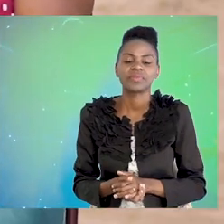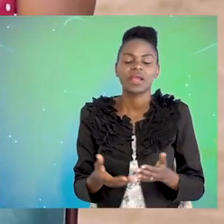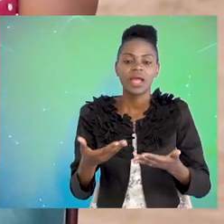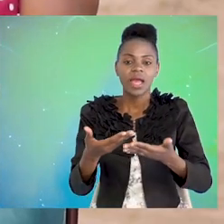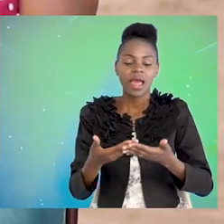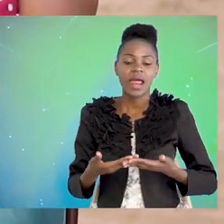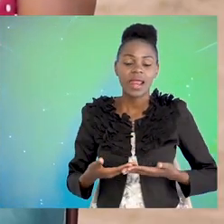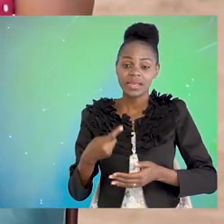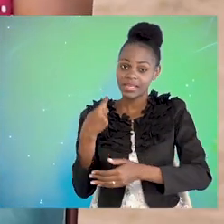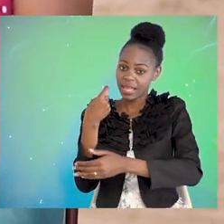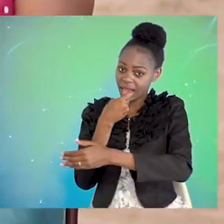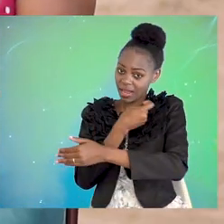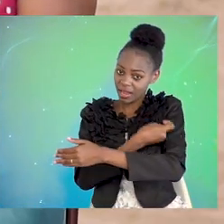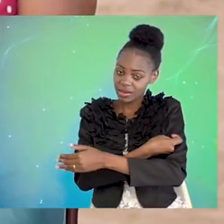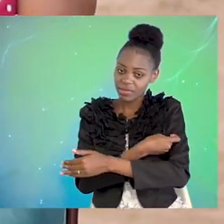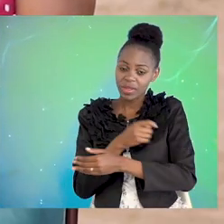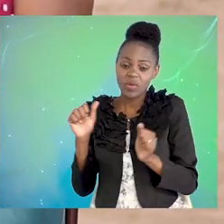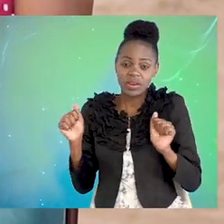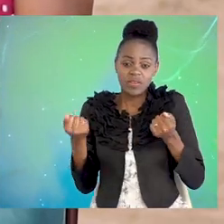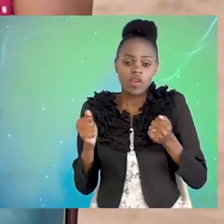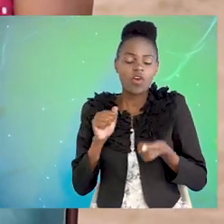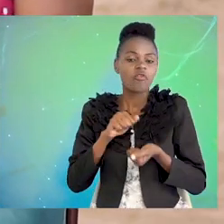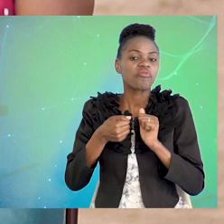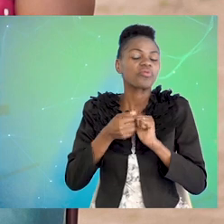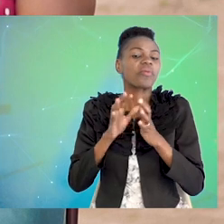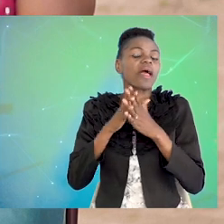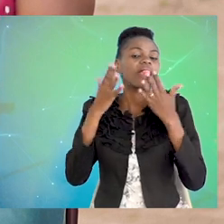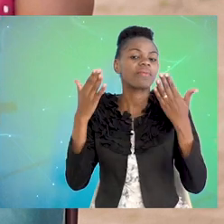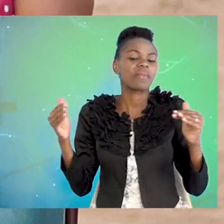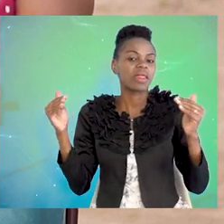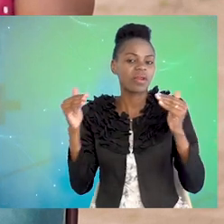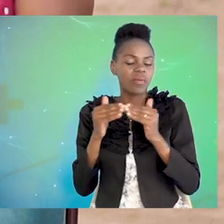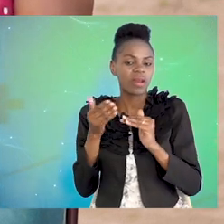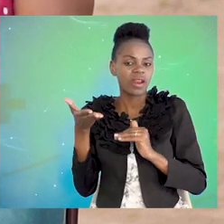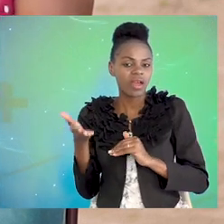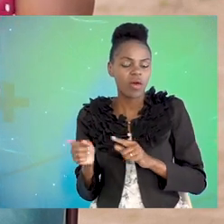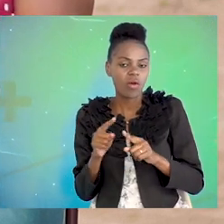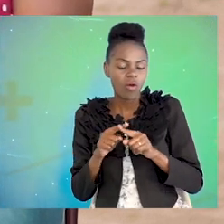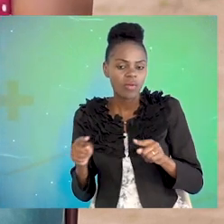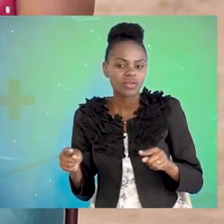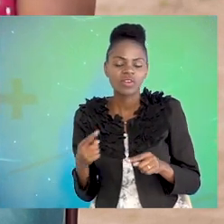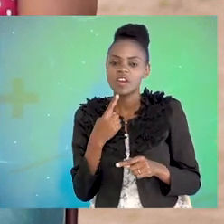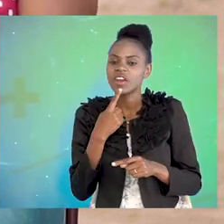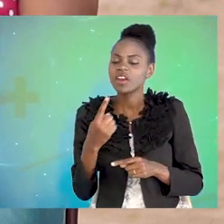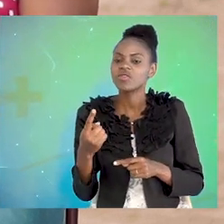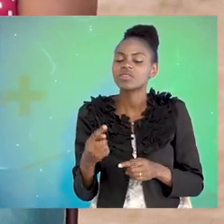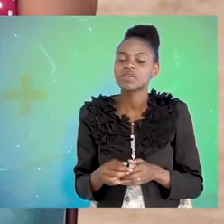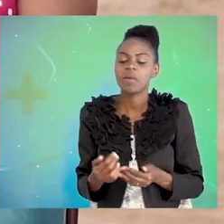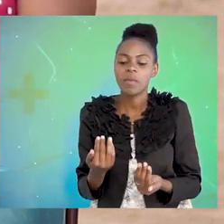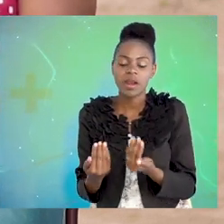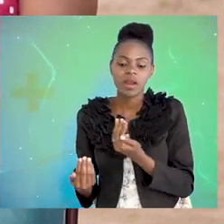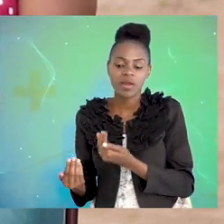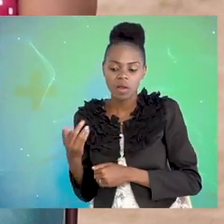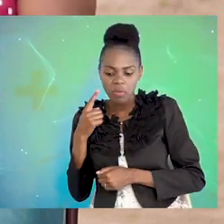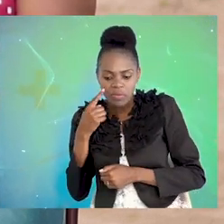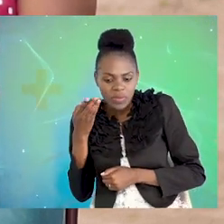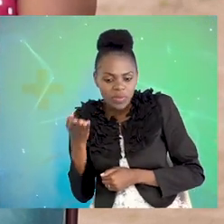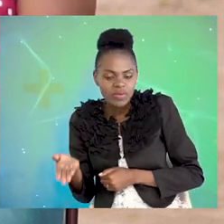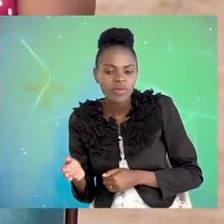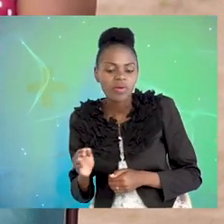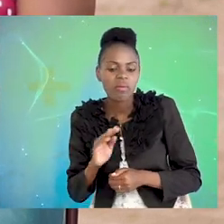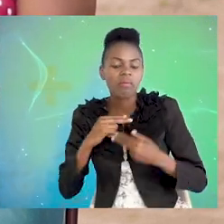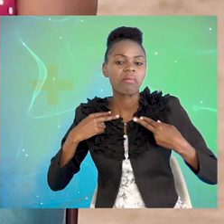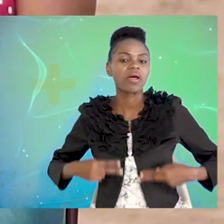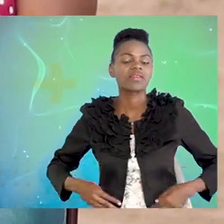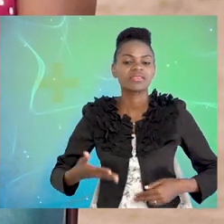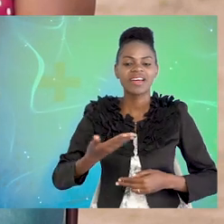Atalandira katemera ya typhoid palibe vuto linaliyonse limene anakumana nalo ndipo ndikhoza kusimikiza kuti mwana wanga pano ndamene mukumuona ndi